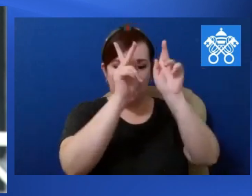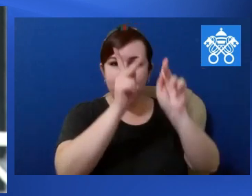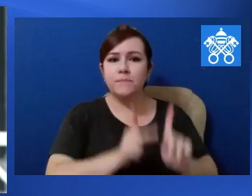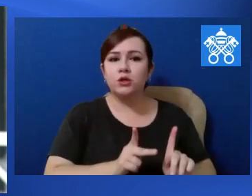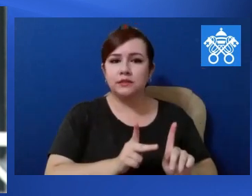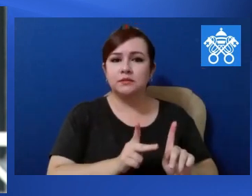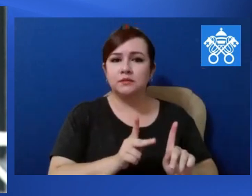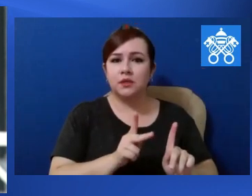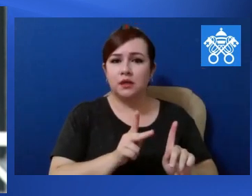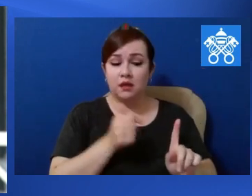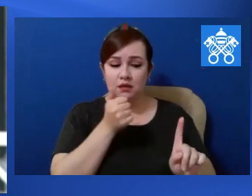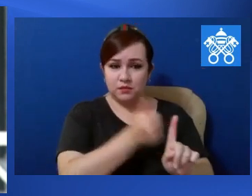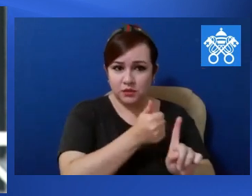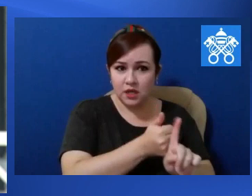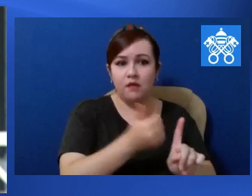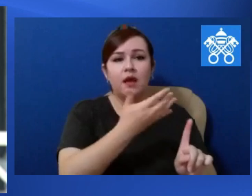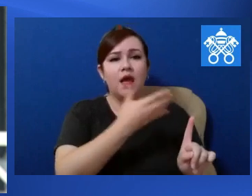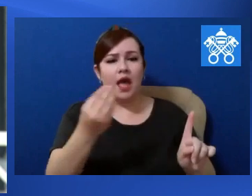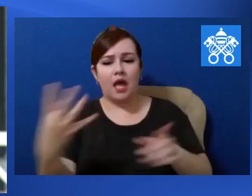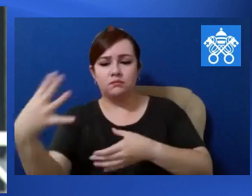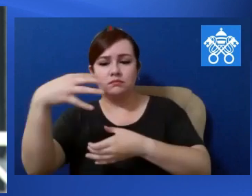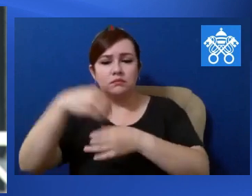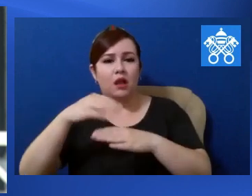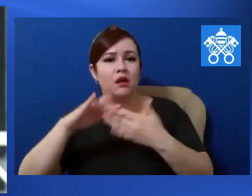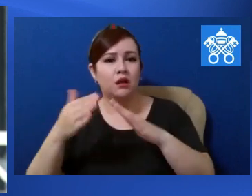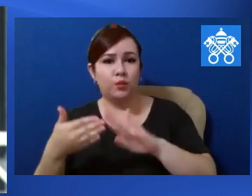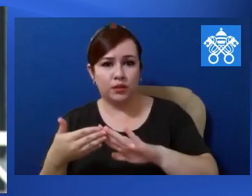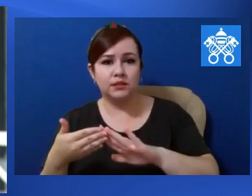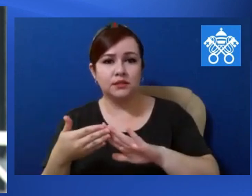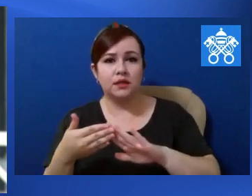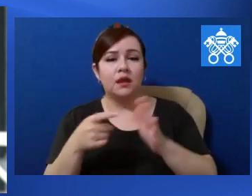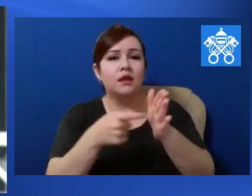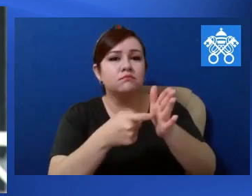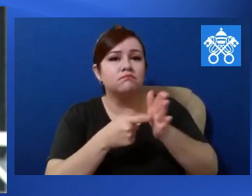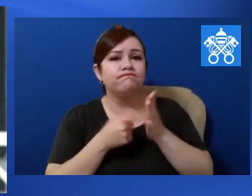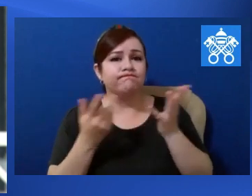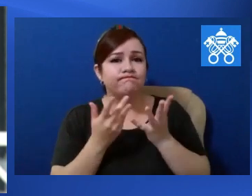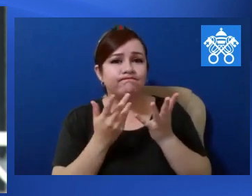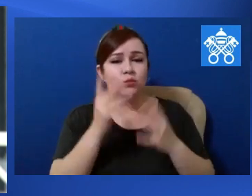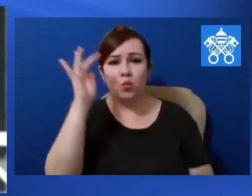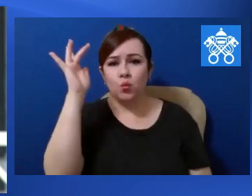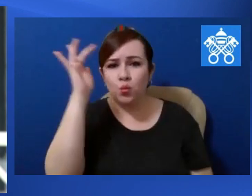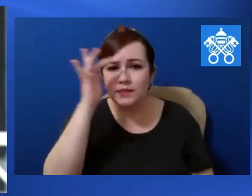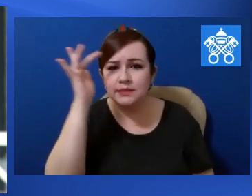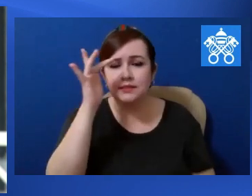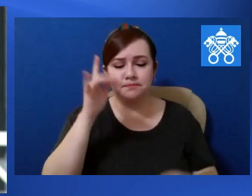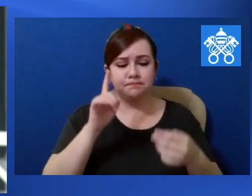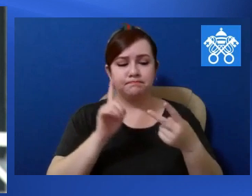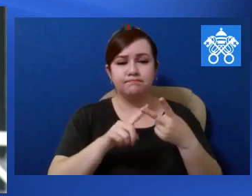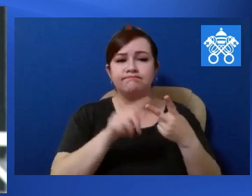testa di idee, no, solo questo no, ma in che consiste